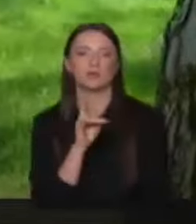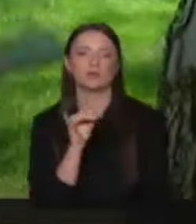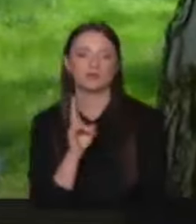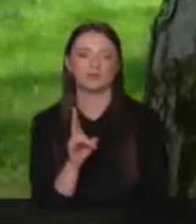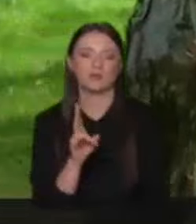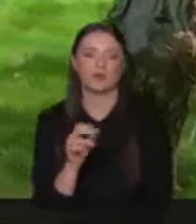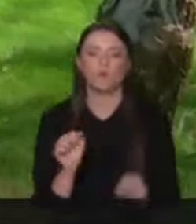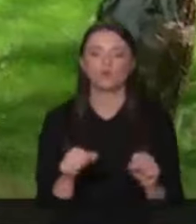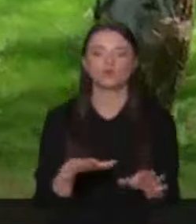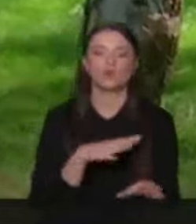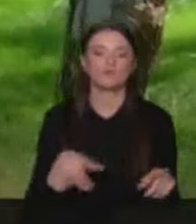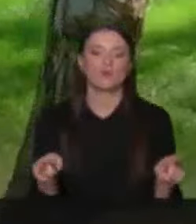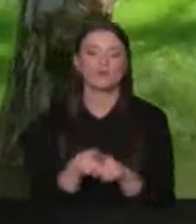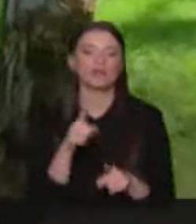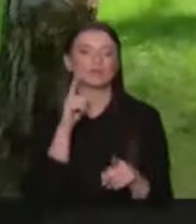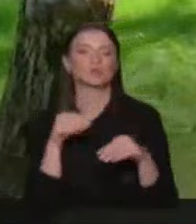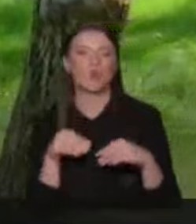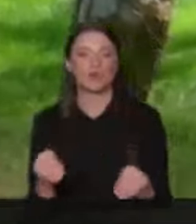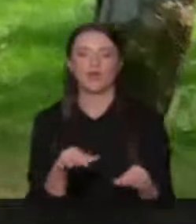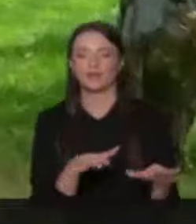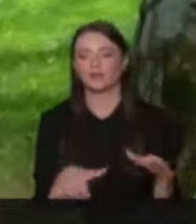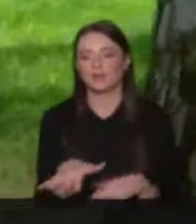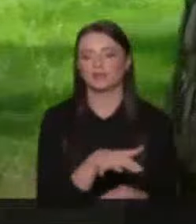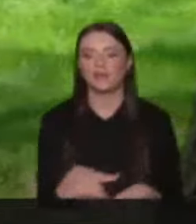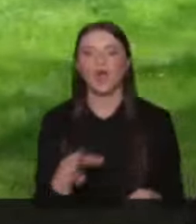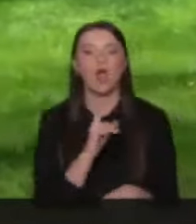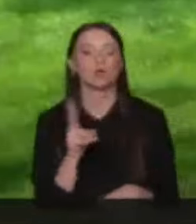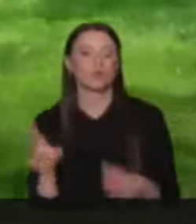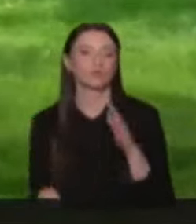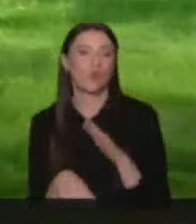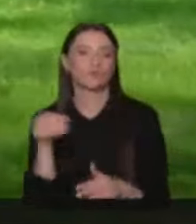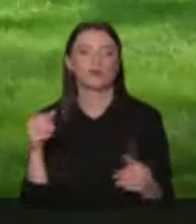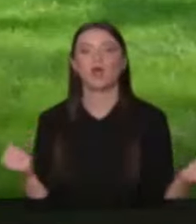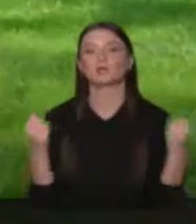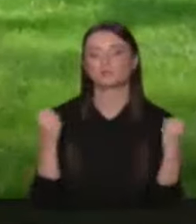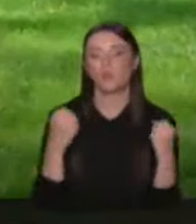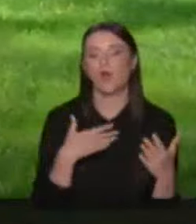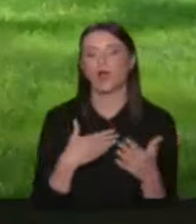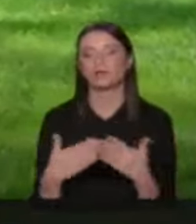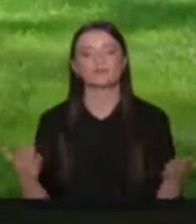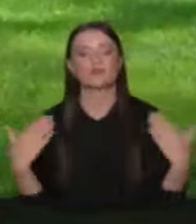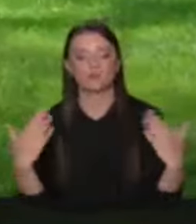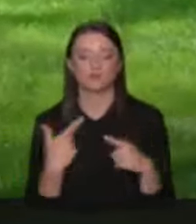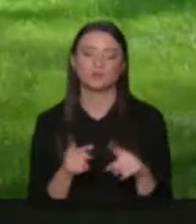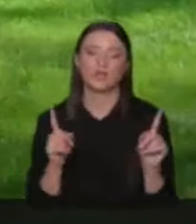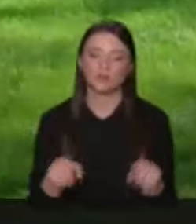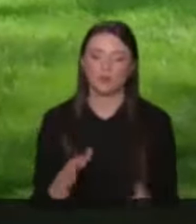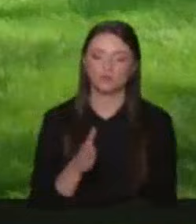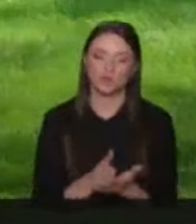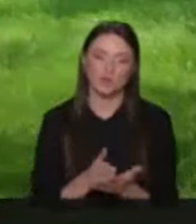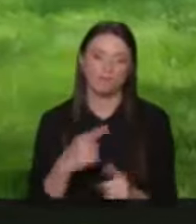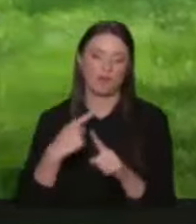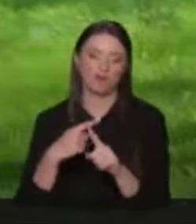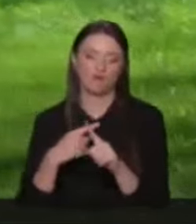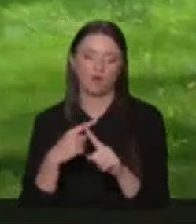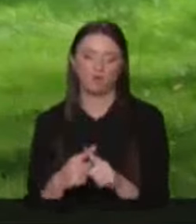такій от озелененій ділянці. Ну, а хтось все ж таки обирає спорт і активний відпочинок. Це також є перевагою.